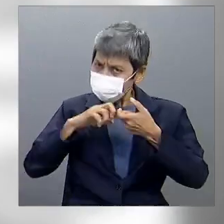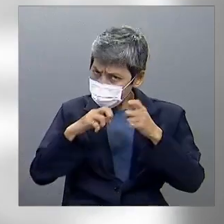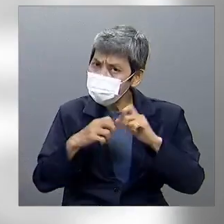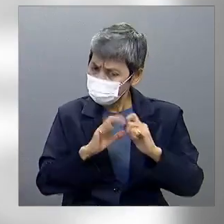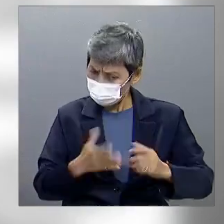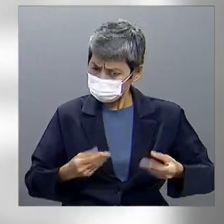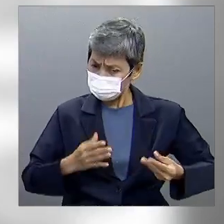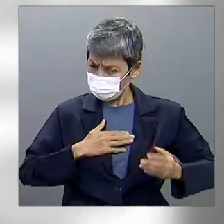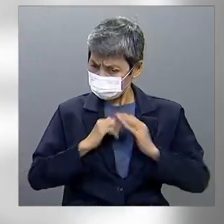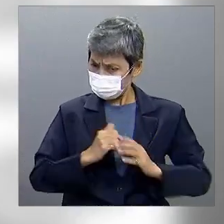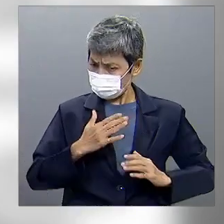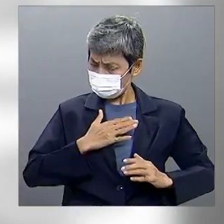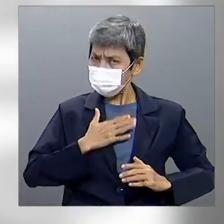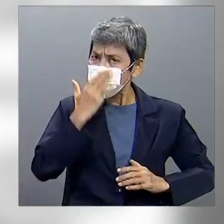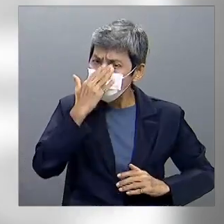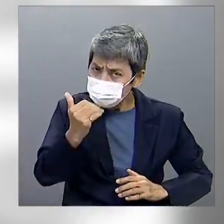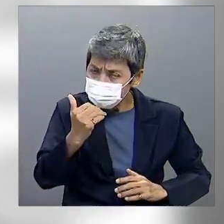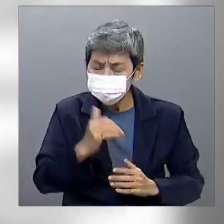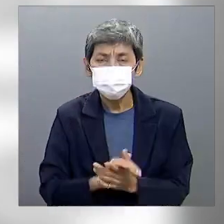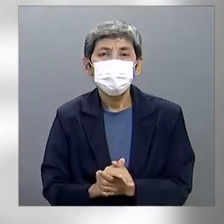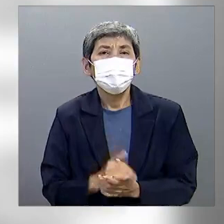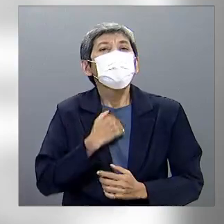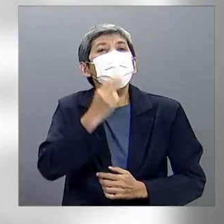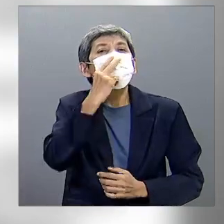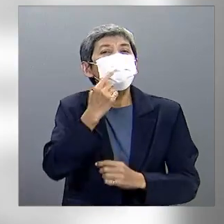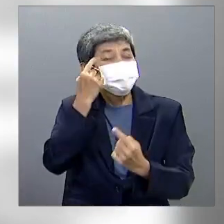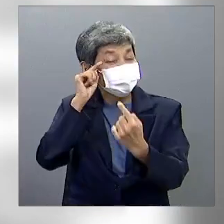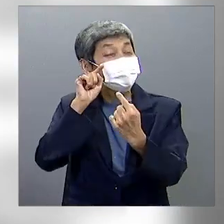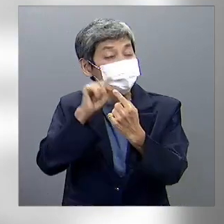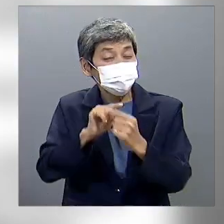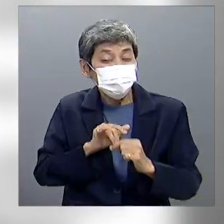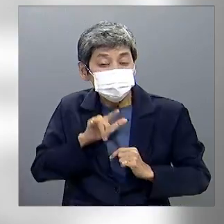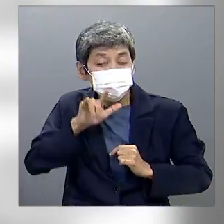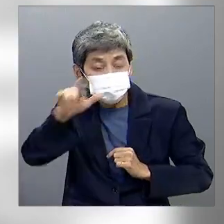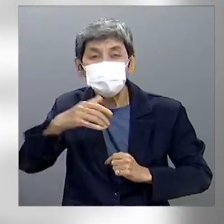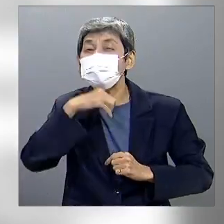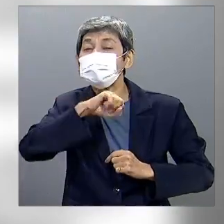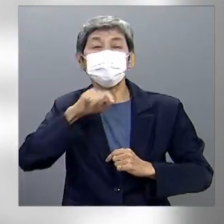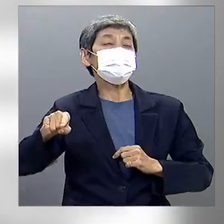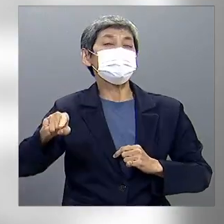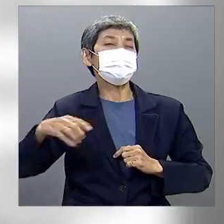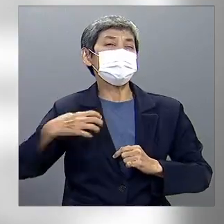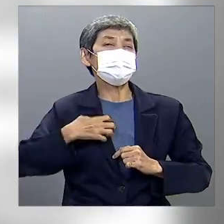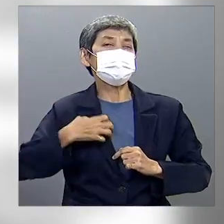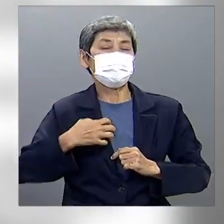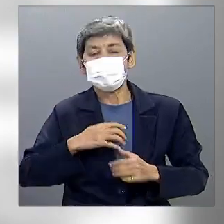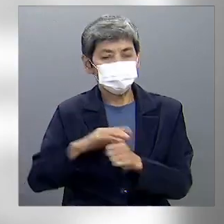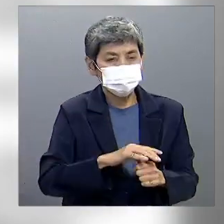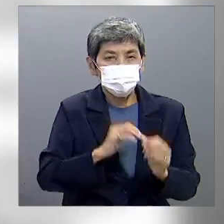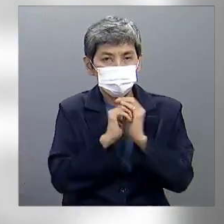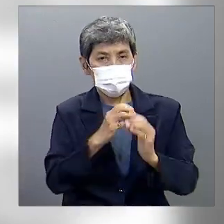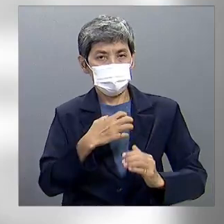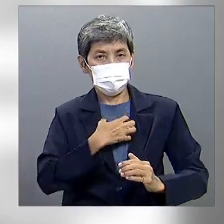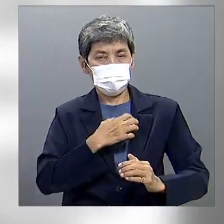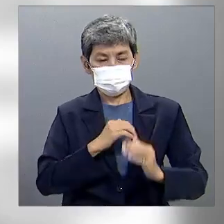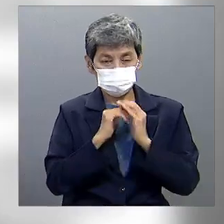ความสัมพันธ์จีนสหรัฐพร้อมมองว่าวัตถุประสงค์ในการเยือนคือใช้ไต้หวันในการควบคุมและกดขี่จีนผลักดันให้จีนและสห